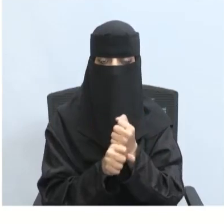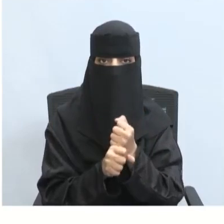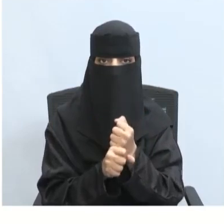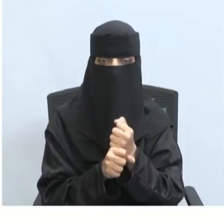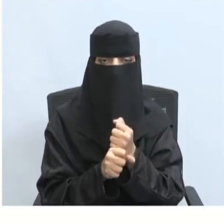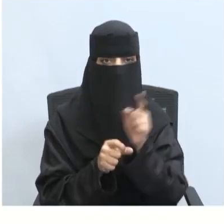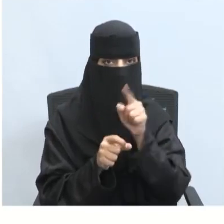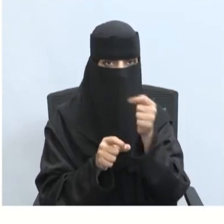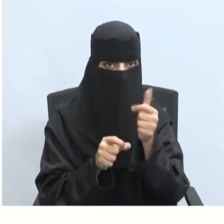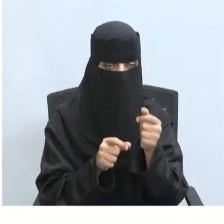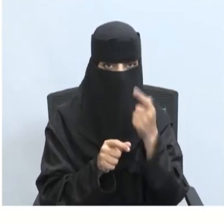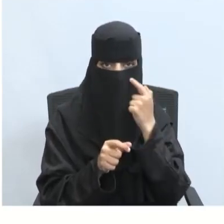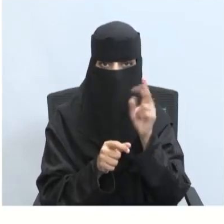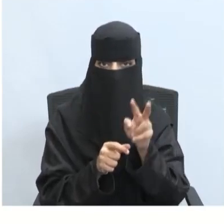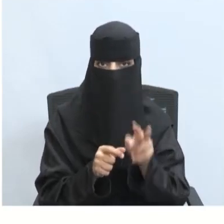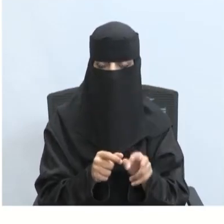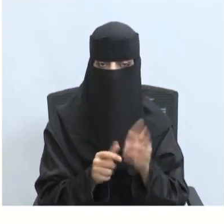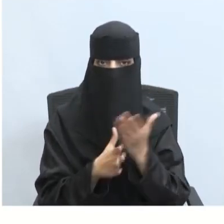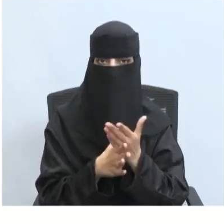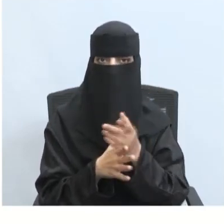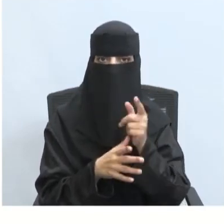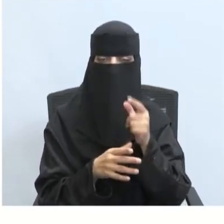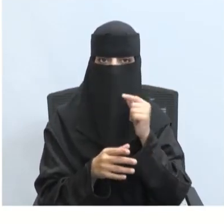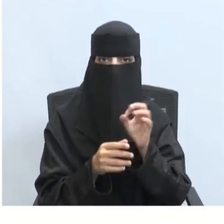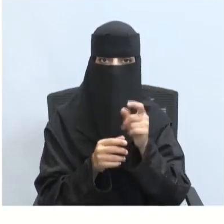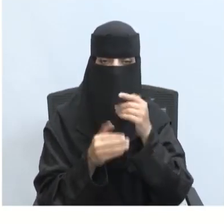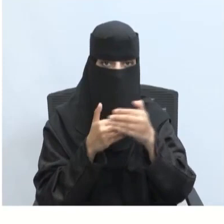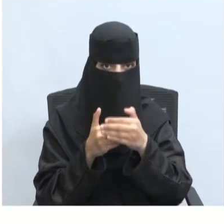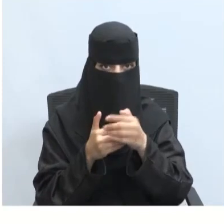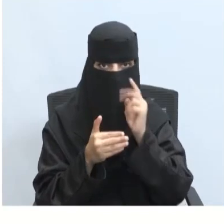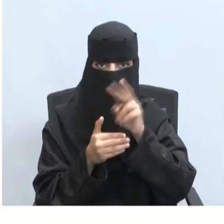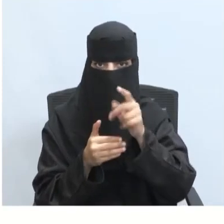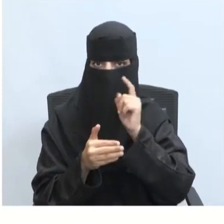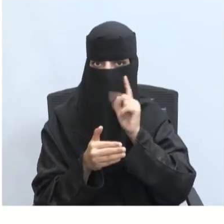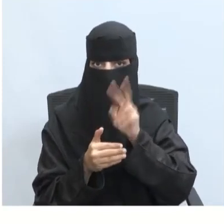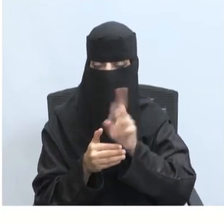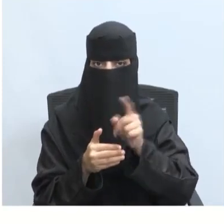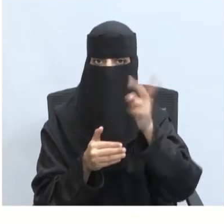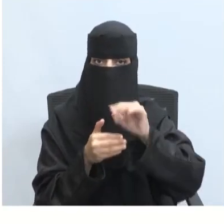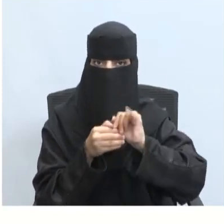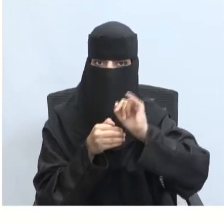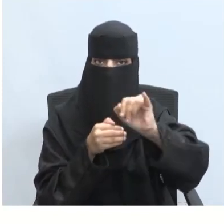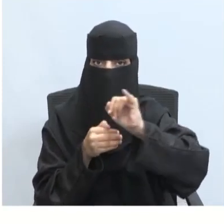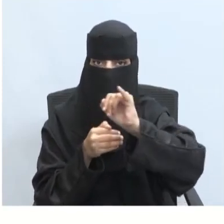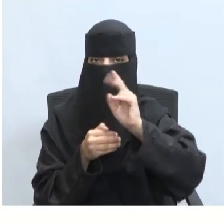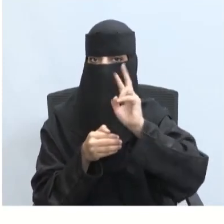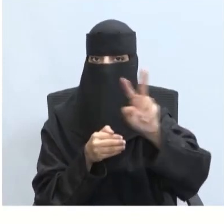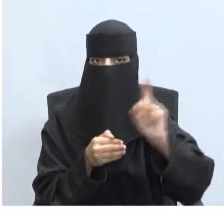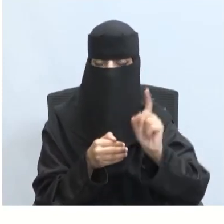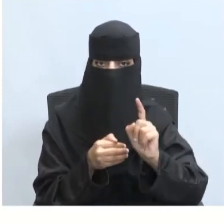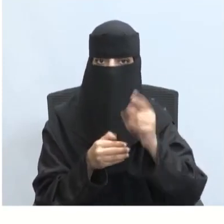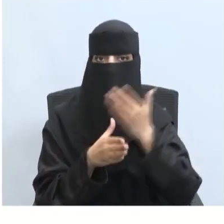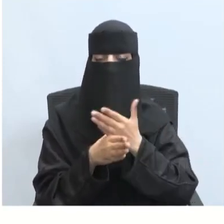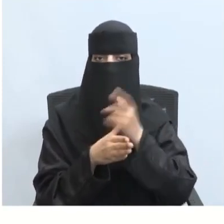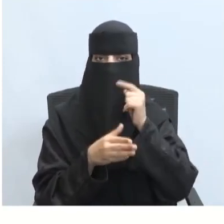الى عيوب النظر ذكرنا بان عيوب النظر لدينا قصر النظر وطول النظر في قصر